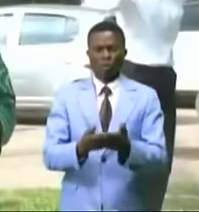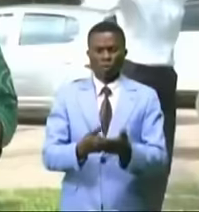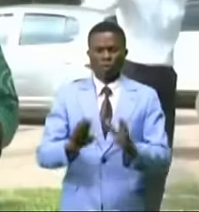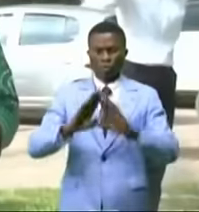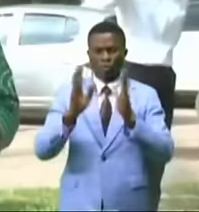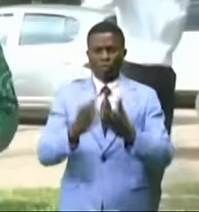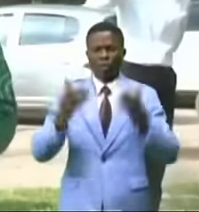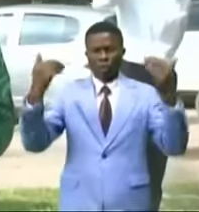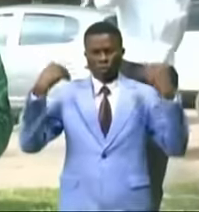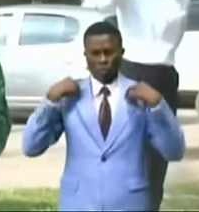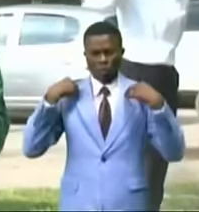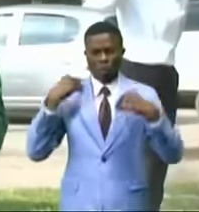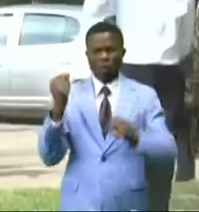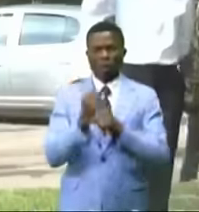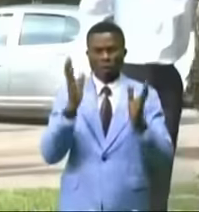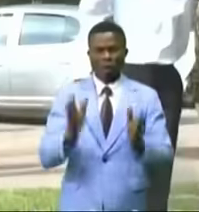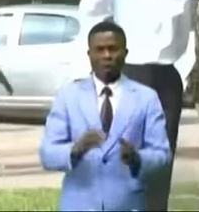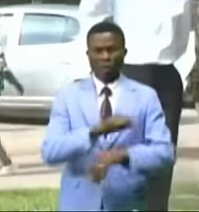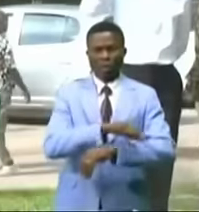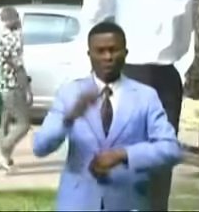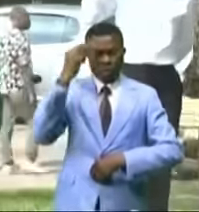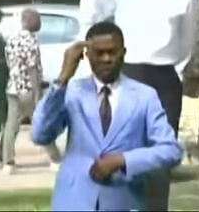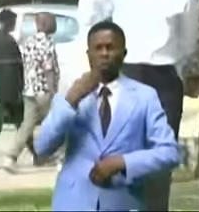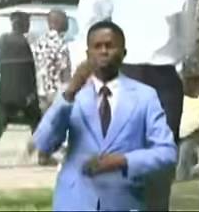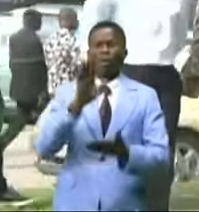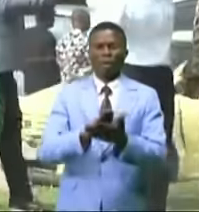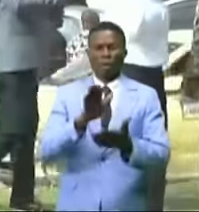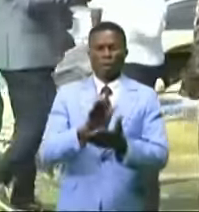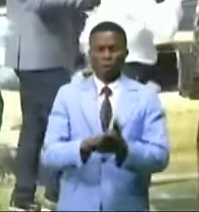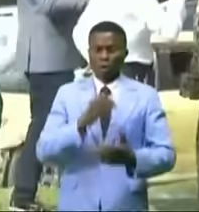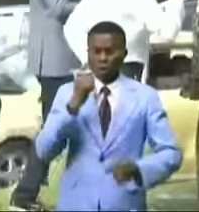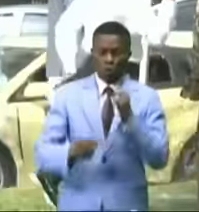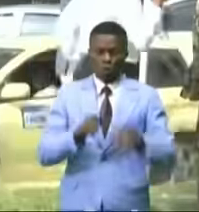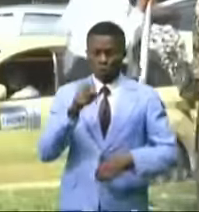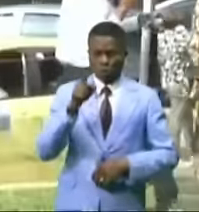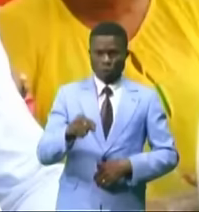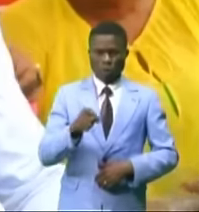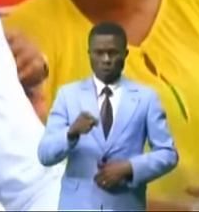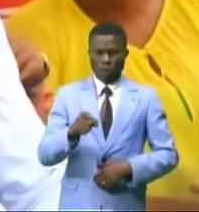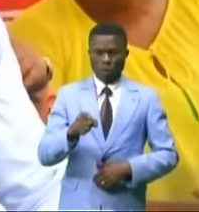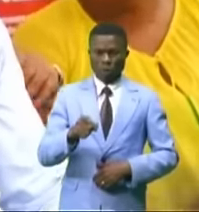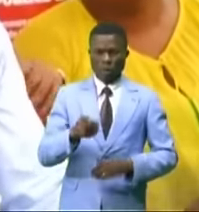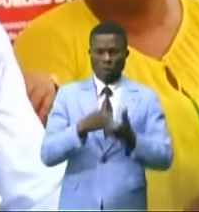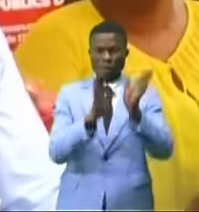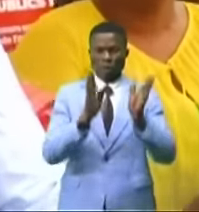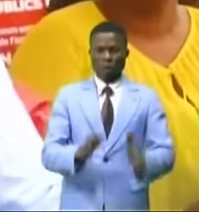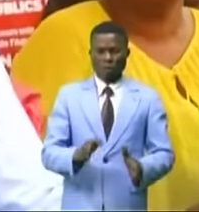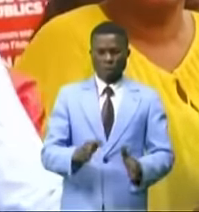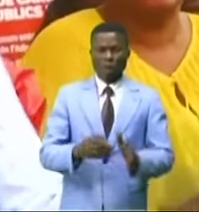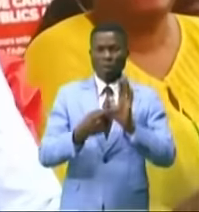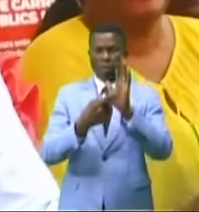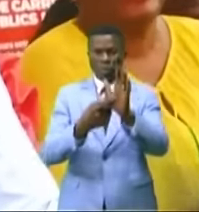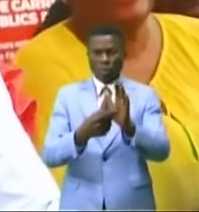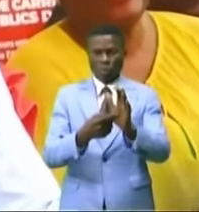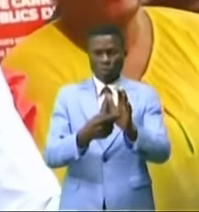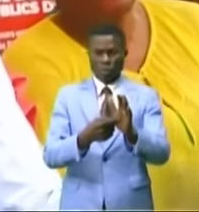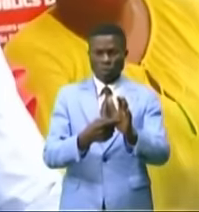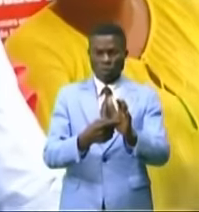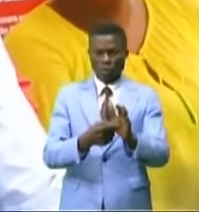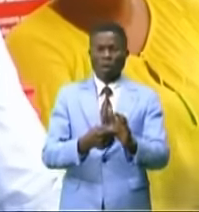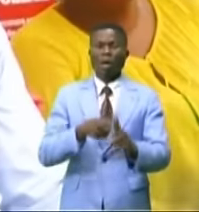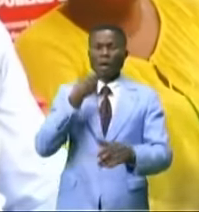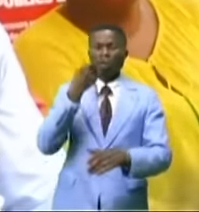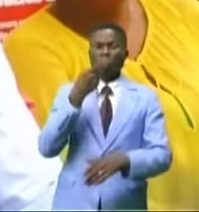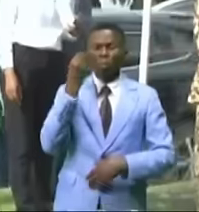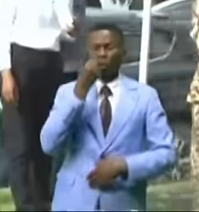du ministère vous félicitent pour toute votre efficacité managériale exprimée par des